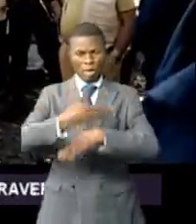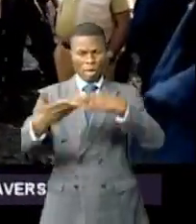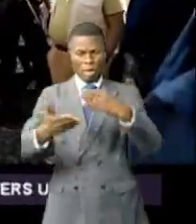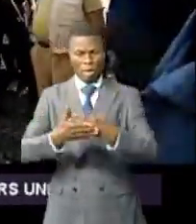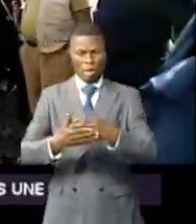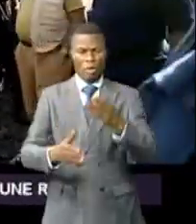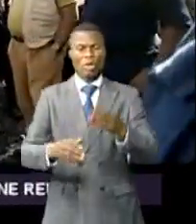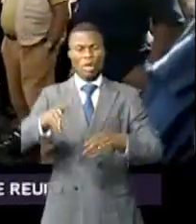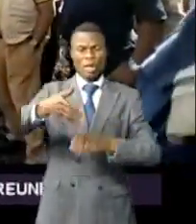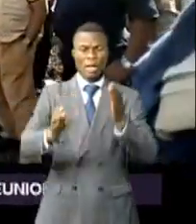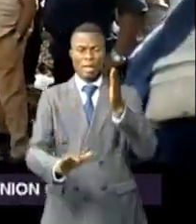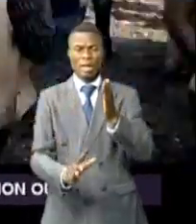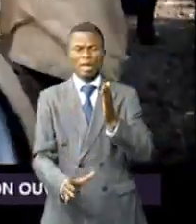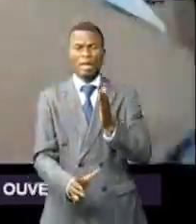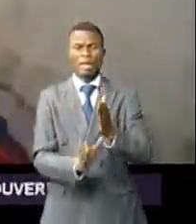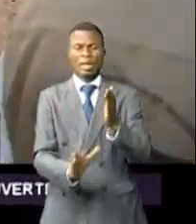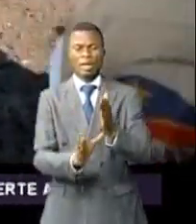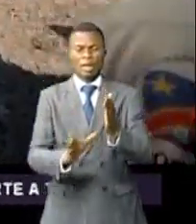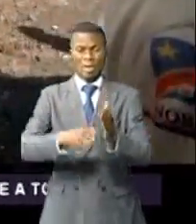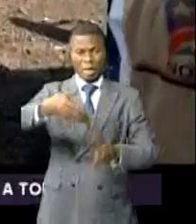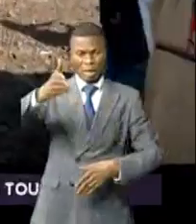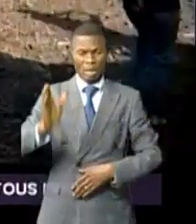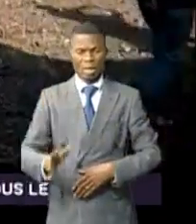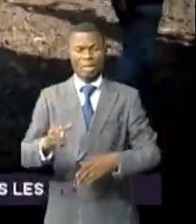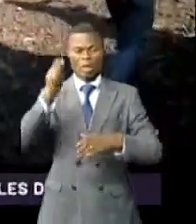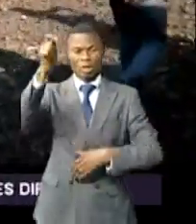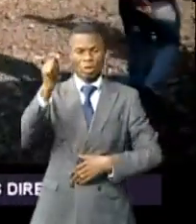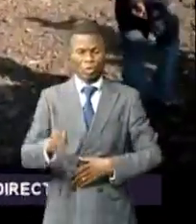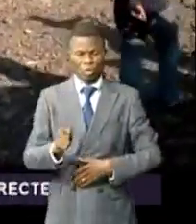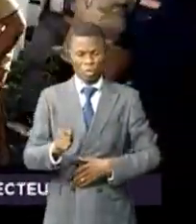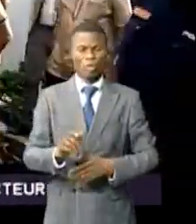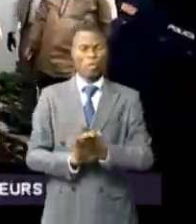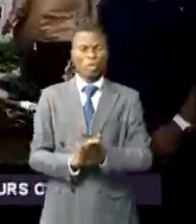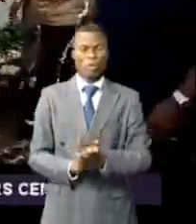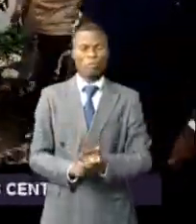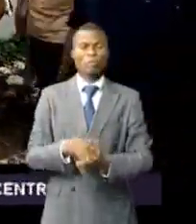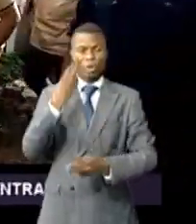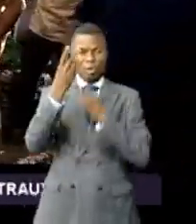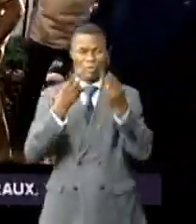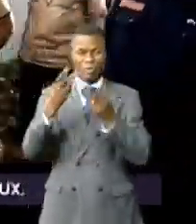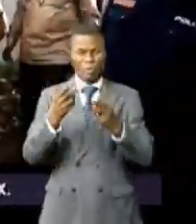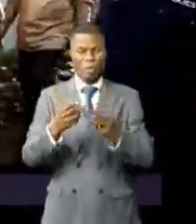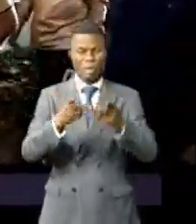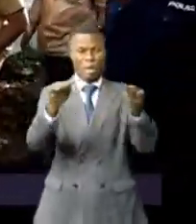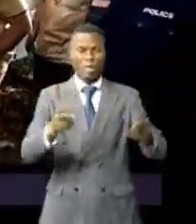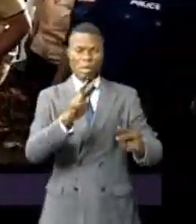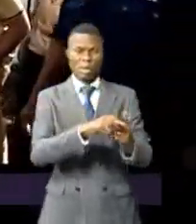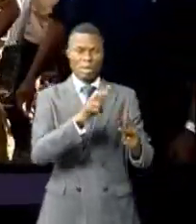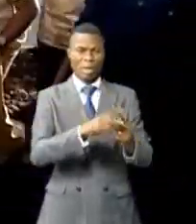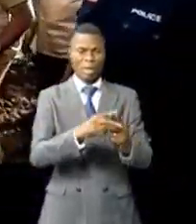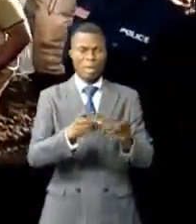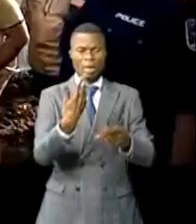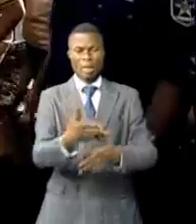génies militaires et la Croix-Rouge. Il a profité de son passage de Goma pour Béni pour visiter l'entrepôt, mieux les